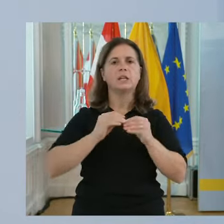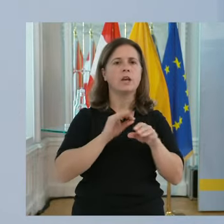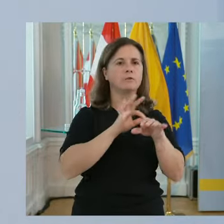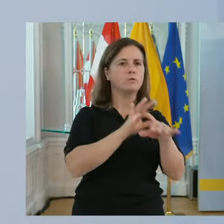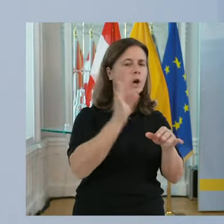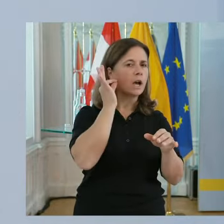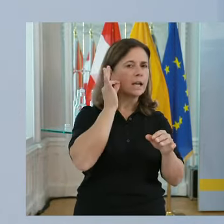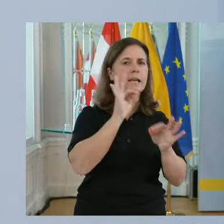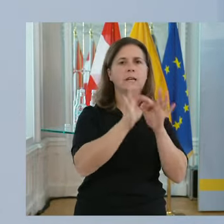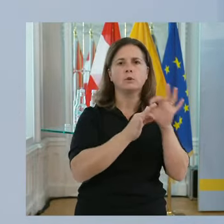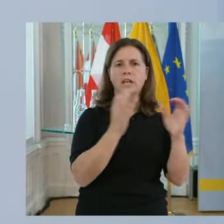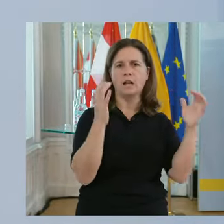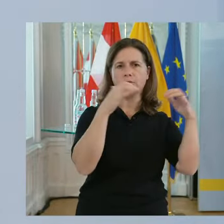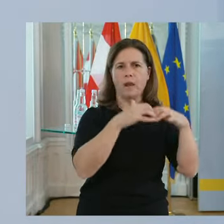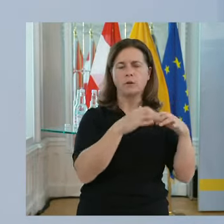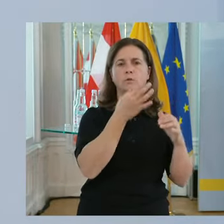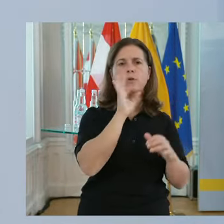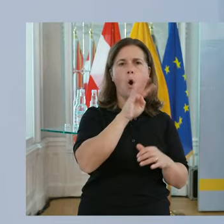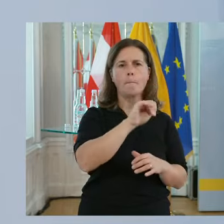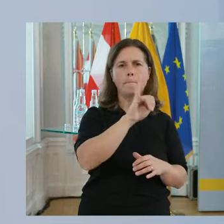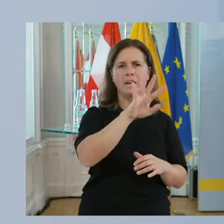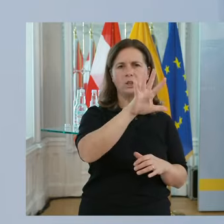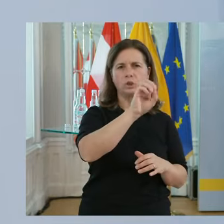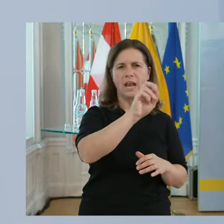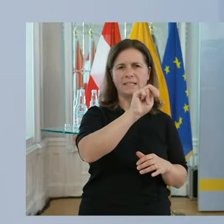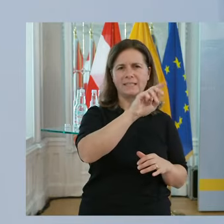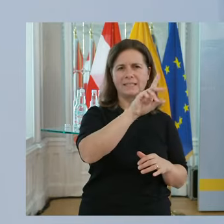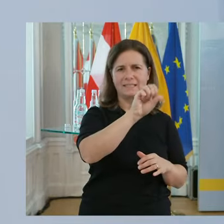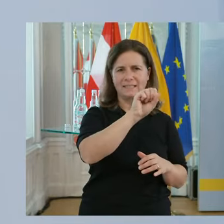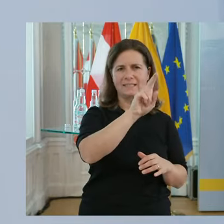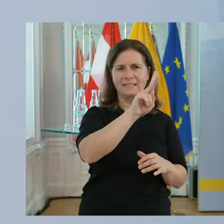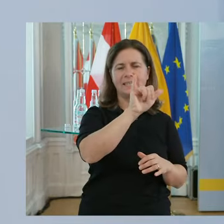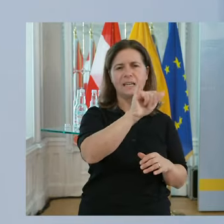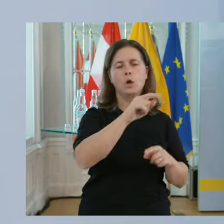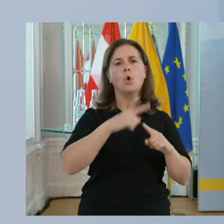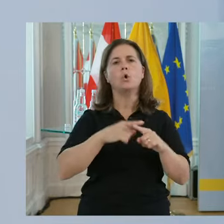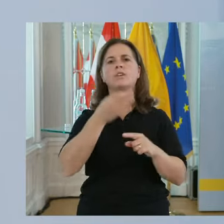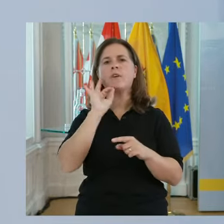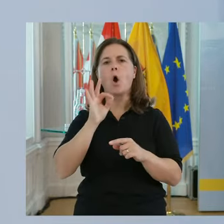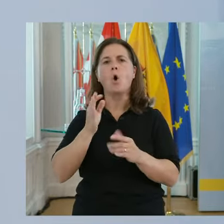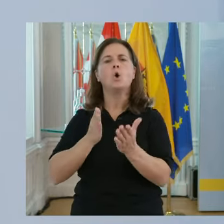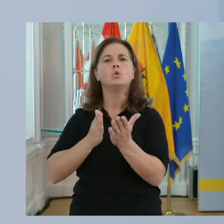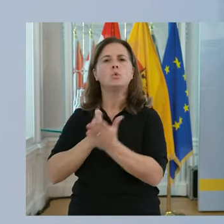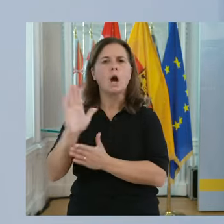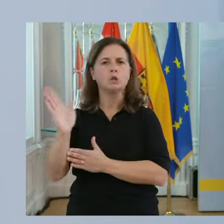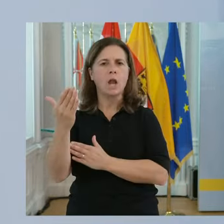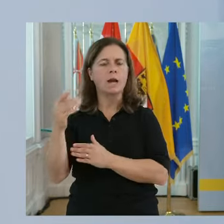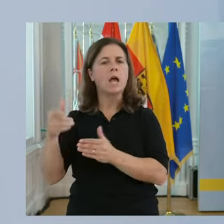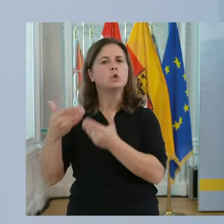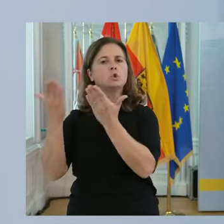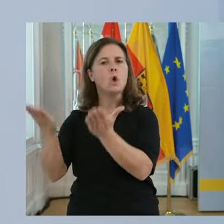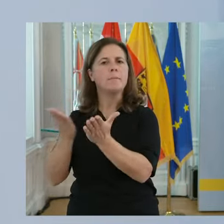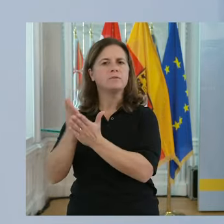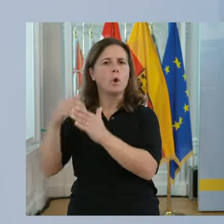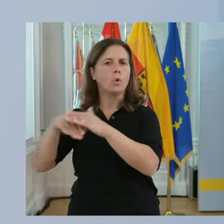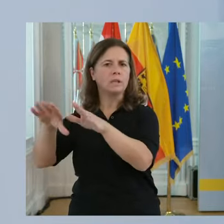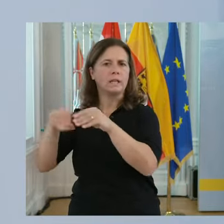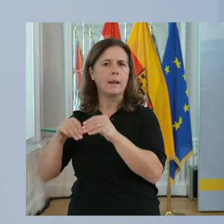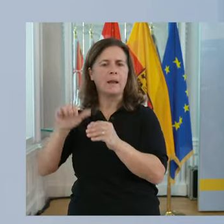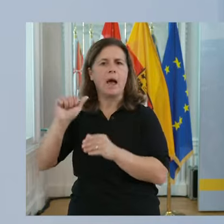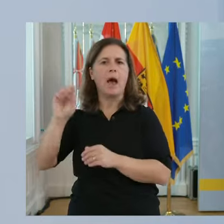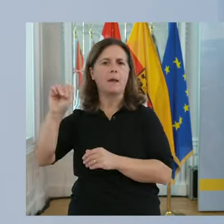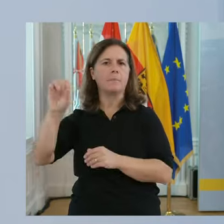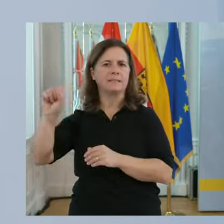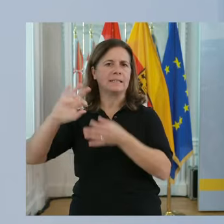der Industriellen Vereinigung, Claudia Mischenski, und zum anderen Carmen Durchschlag, sie leitet das Service für Unternehmen im AMS Kärnten. Herzlich